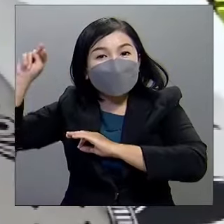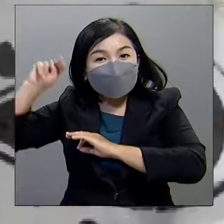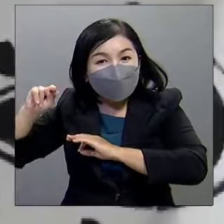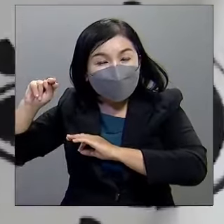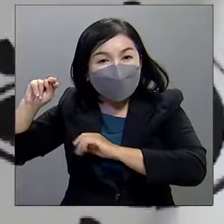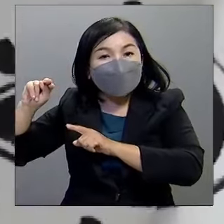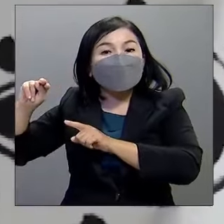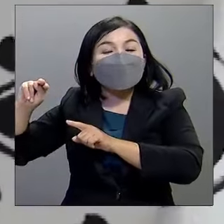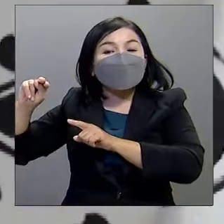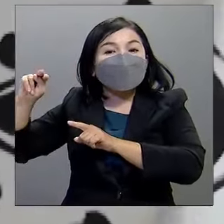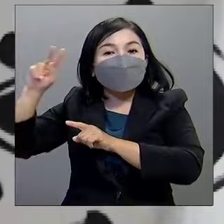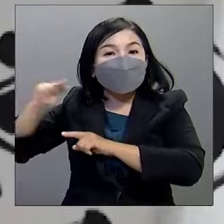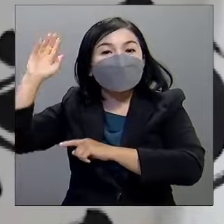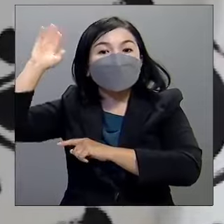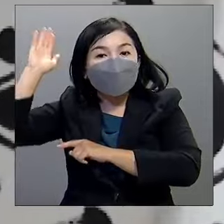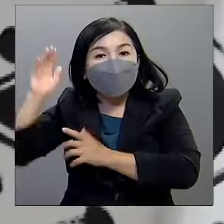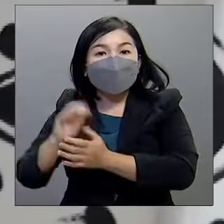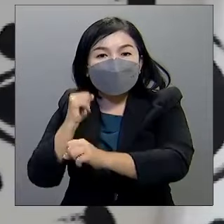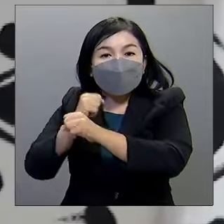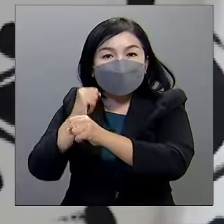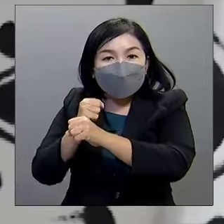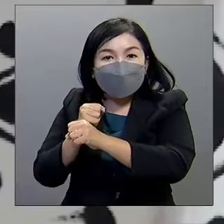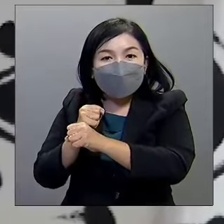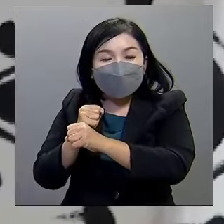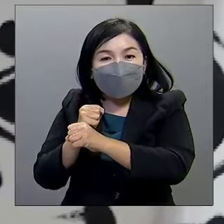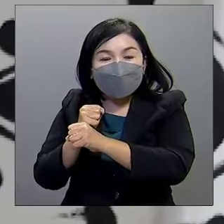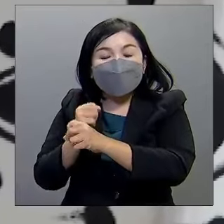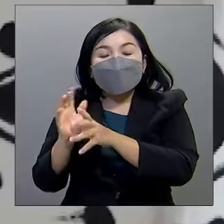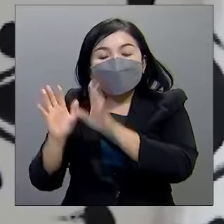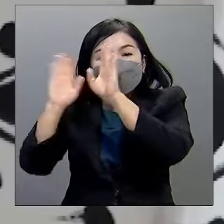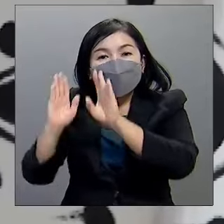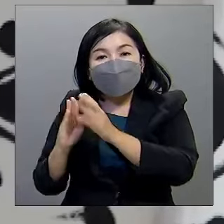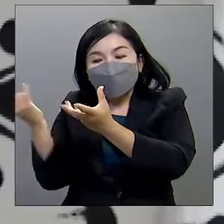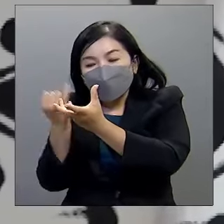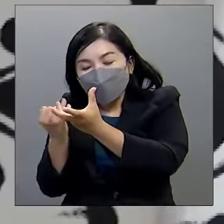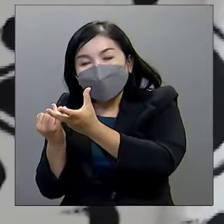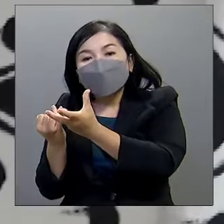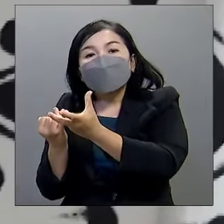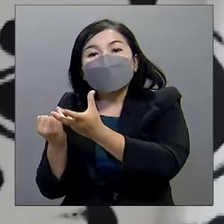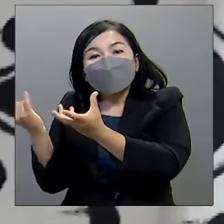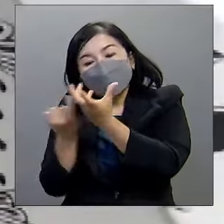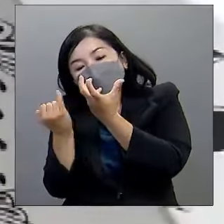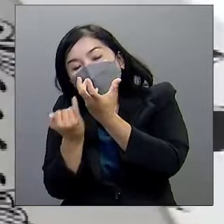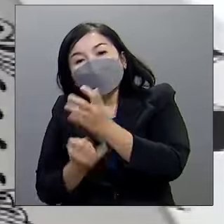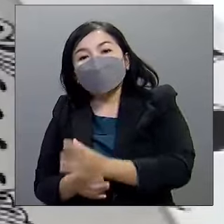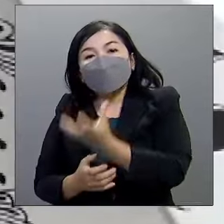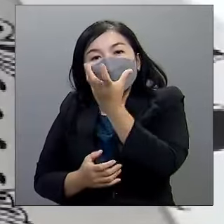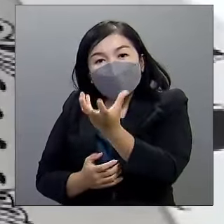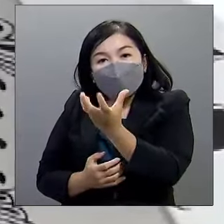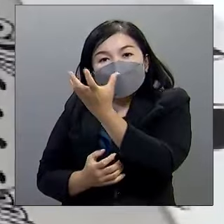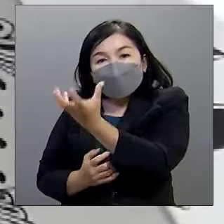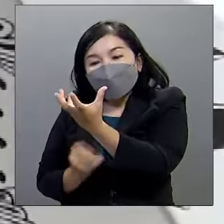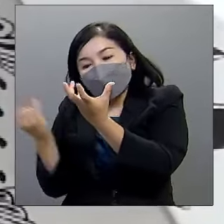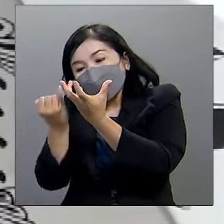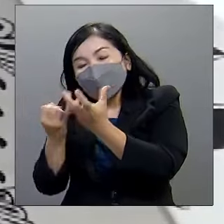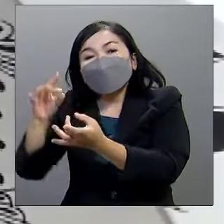ป็นเจ้าของโรงงานทำเครื่องสังคโลกที่สุโขทัยด้วยคือทุกมิติในชีวิตก็จะมีเรื่องราวเกี่ยวกับสังคโลกเนี่ยได้อยู่นะครับเขาก็เลย